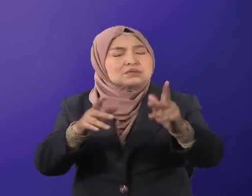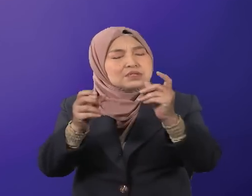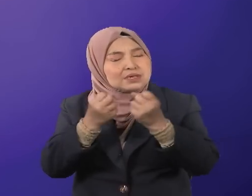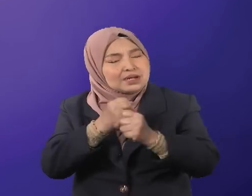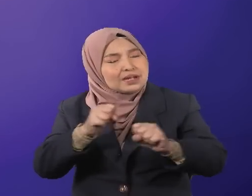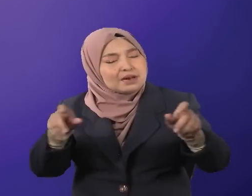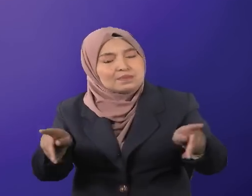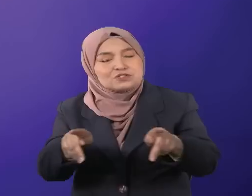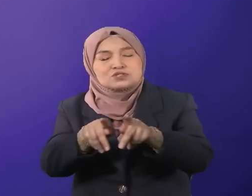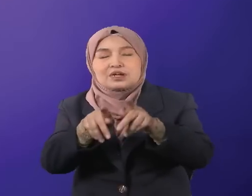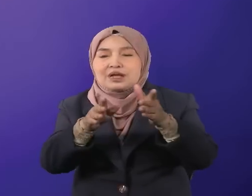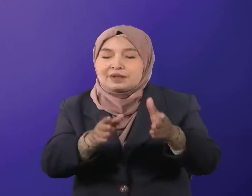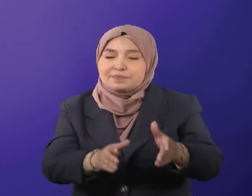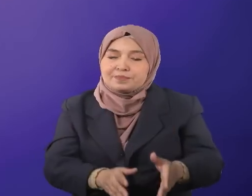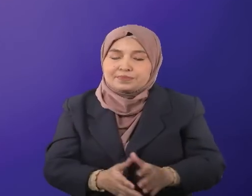مطهرة